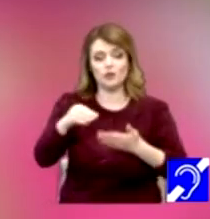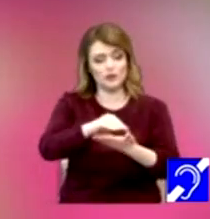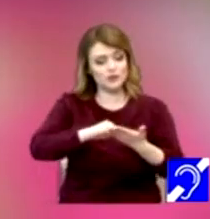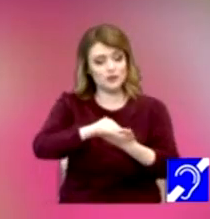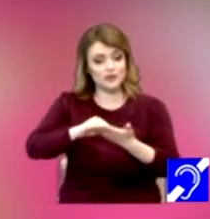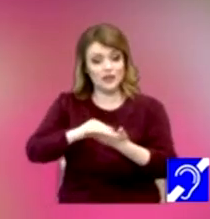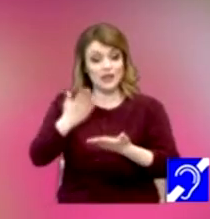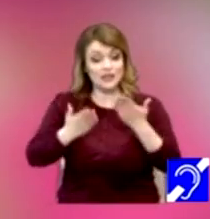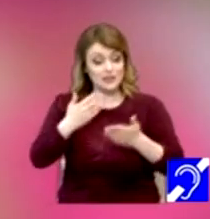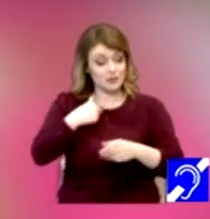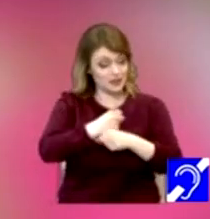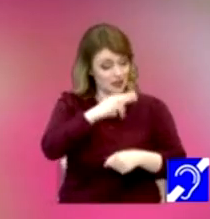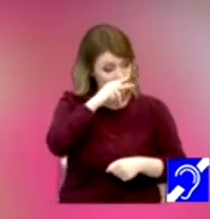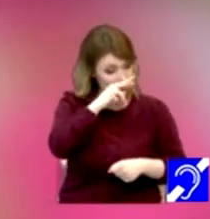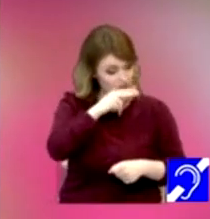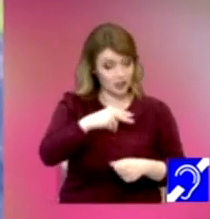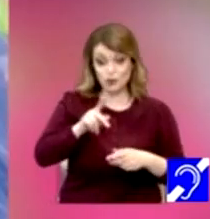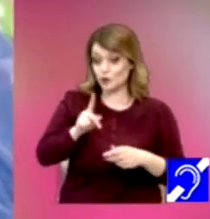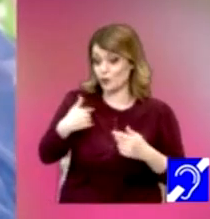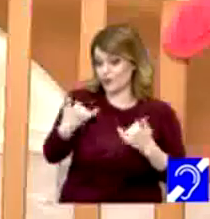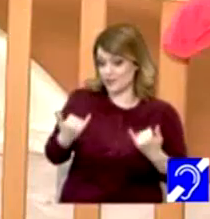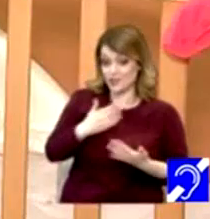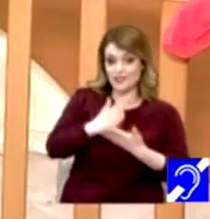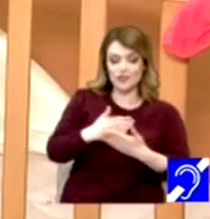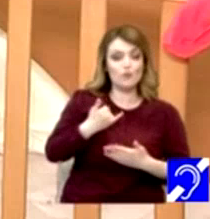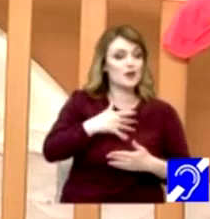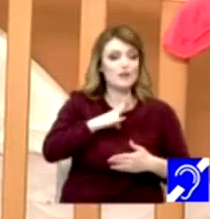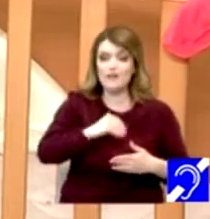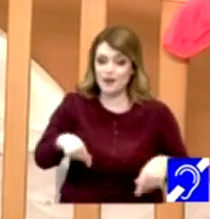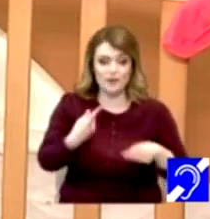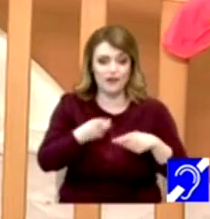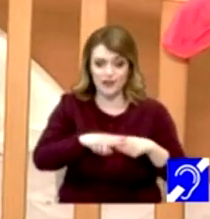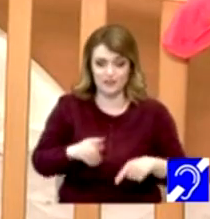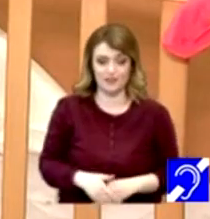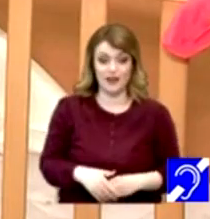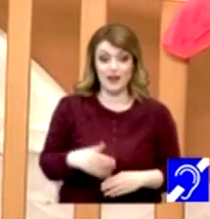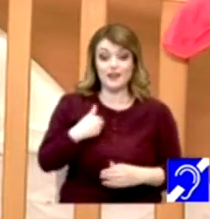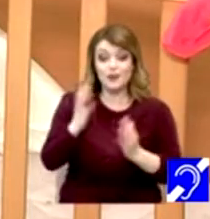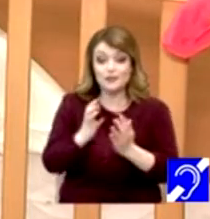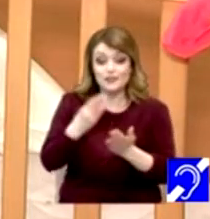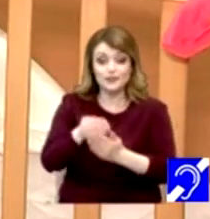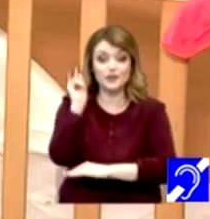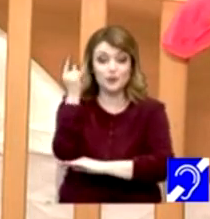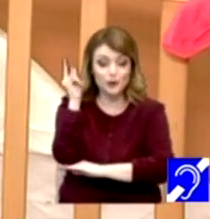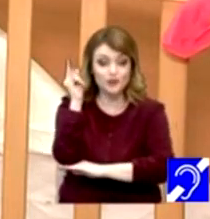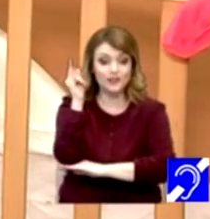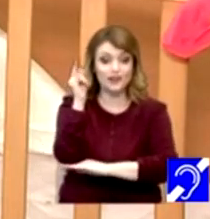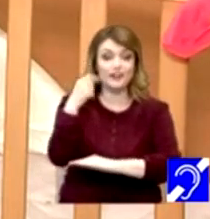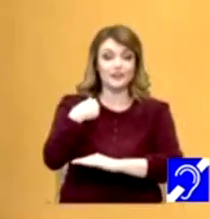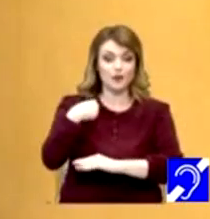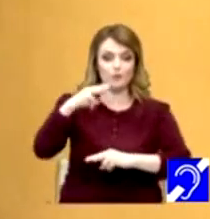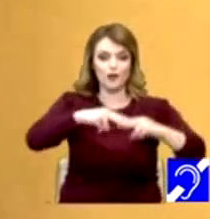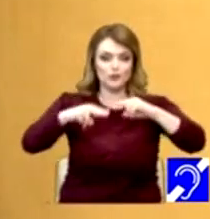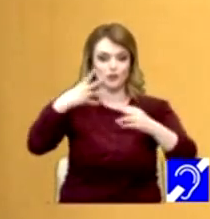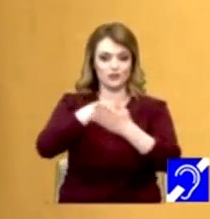dacă făceam greșeală și tot ce am eu acum nu era să. Eu, păstrând copilul, mi-am clădit